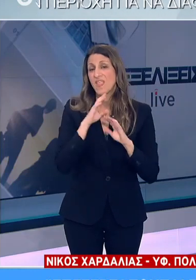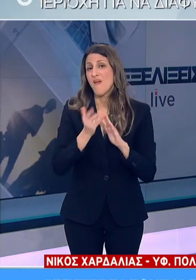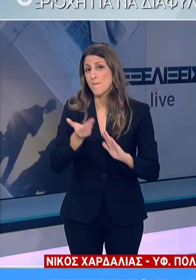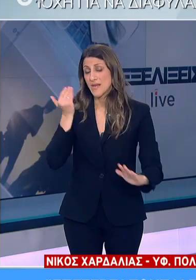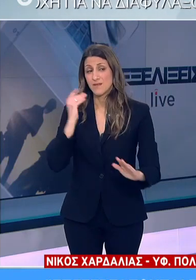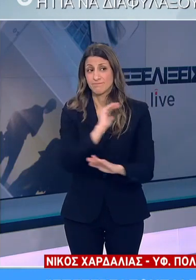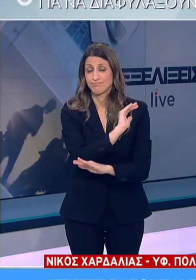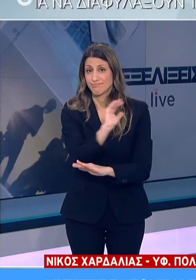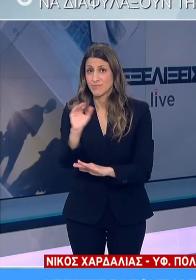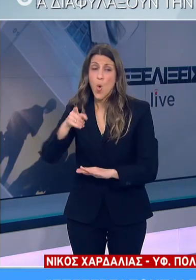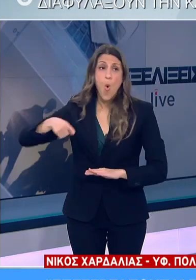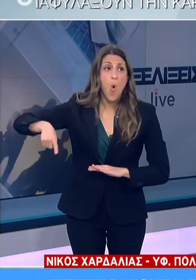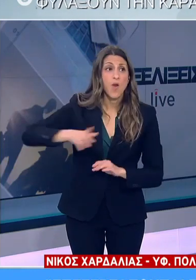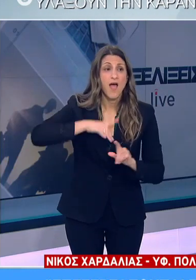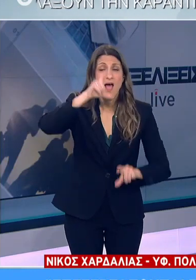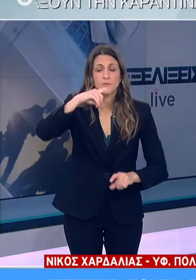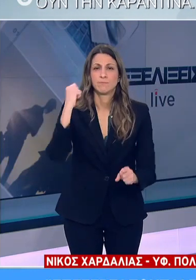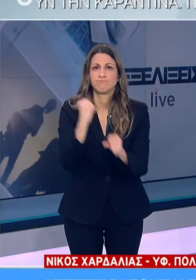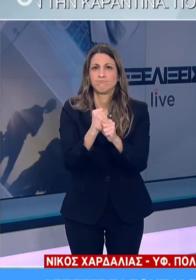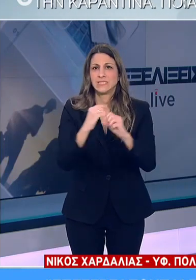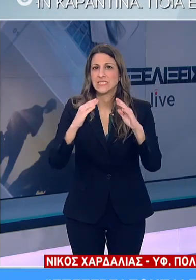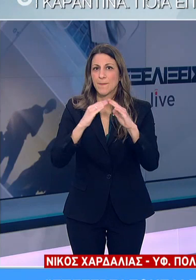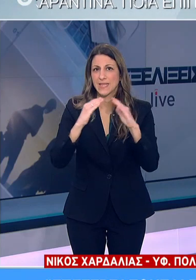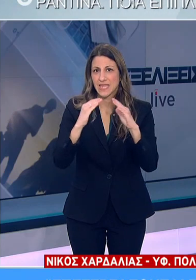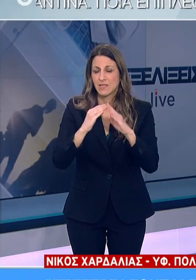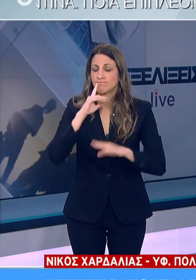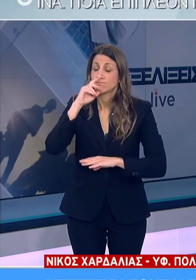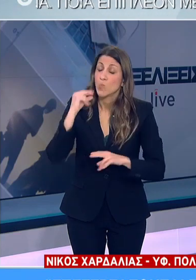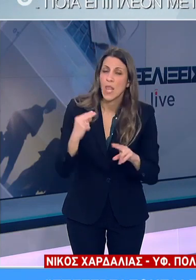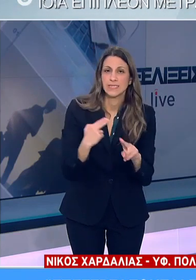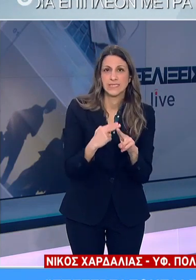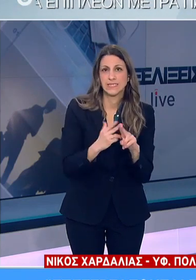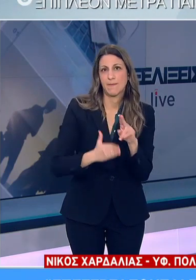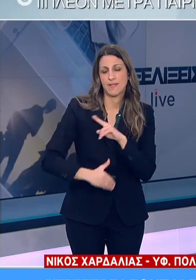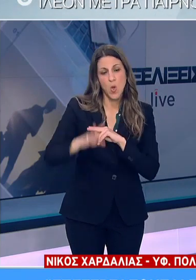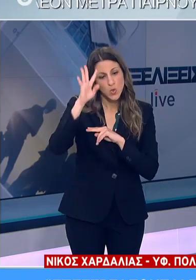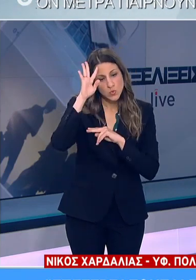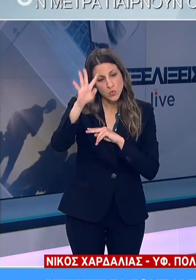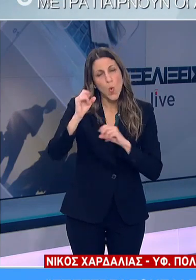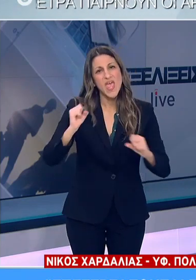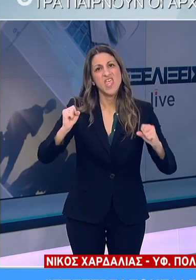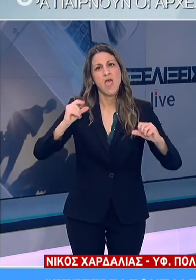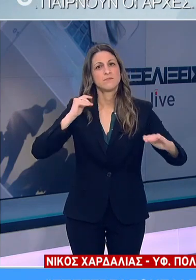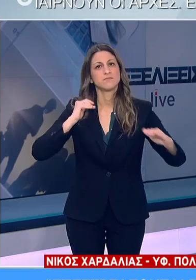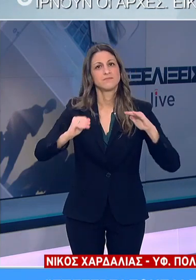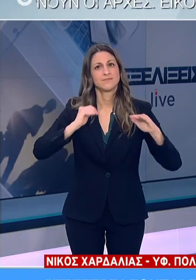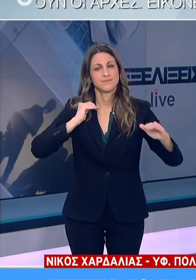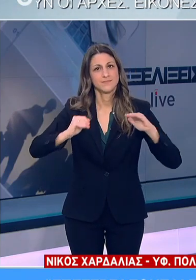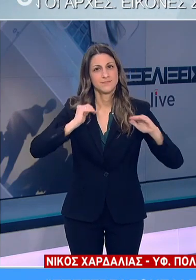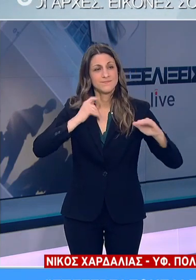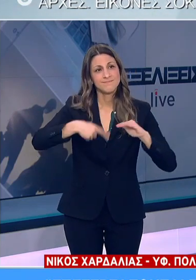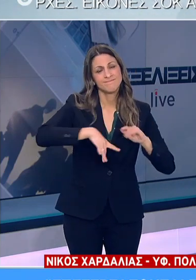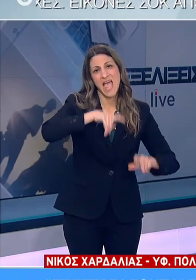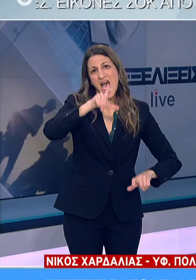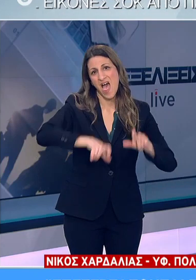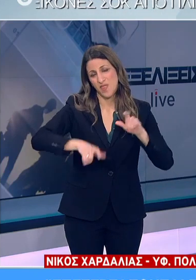περιοχής να παραμείνουν στο σπίτι. Είναι πολύ σημαντικό αυτό για να μπορέσουμε να διαφυλάξουμε την υγεία των